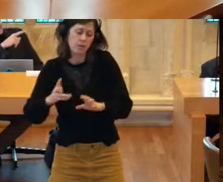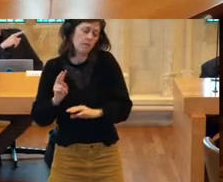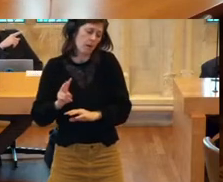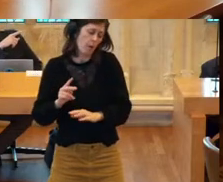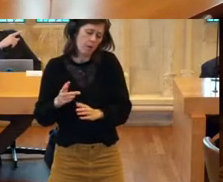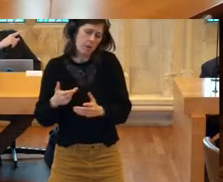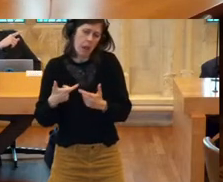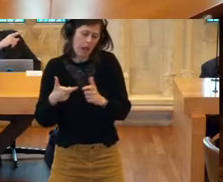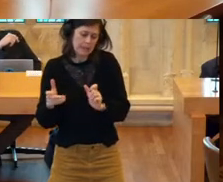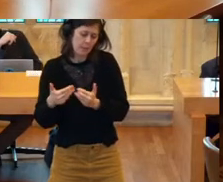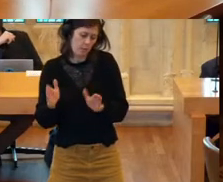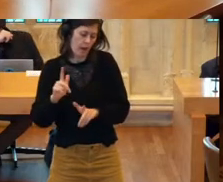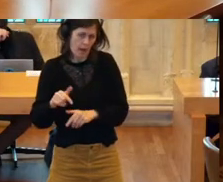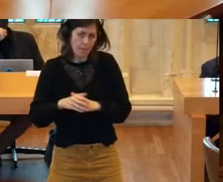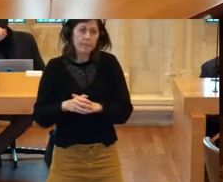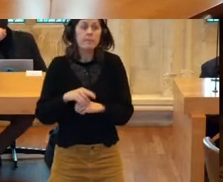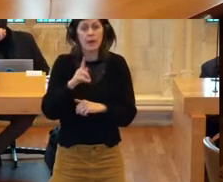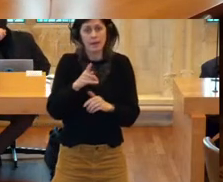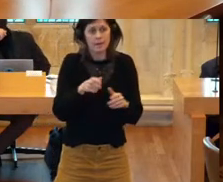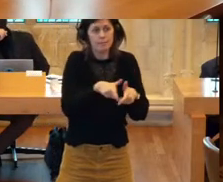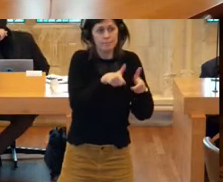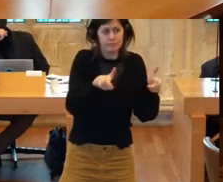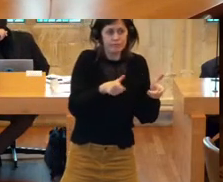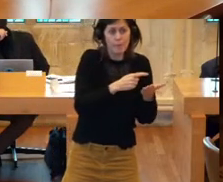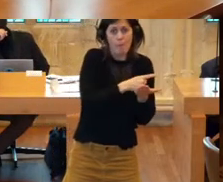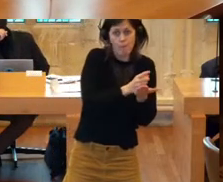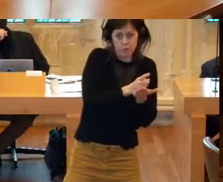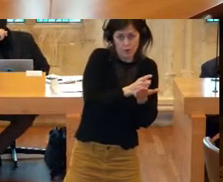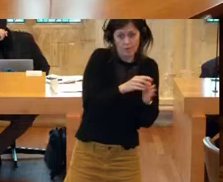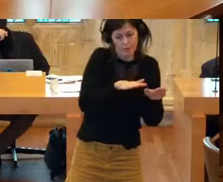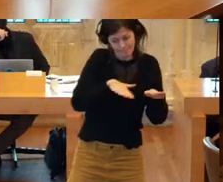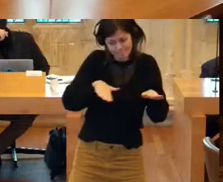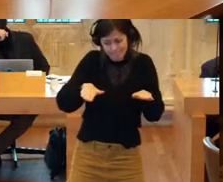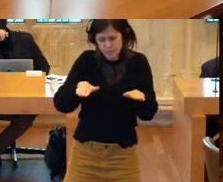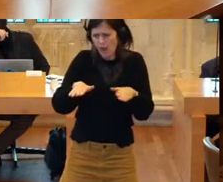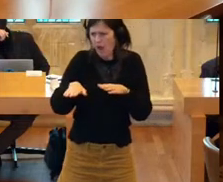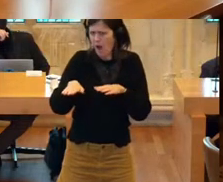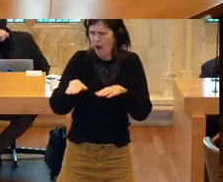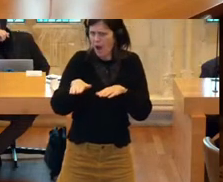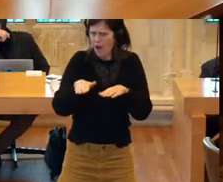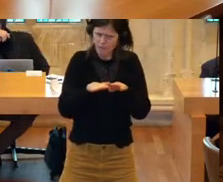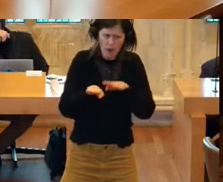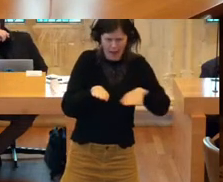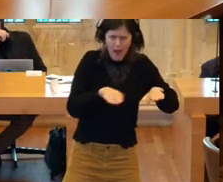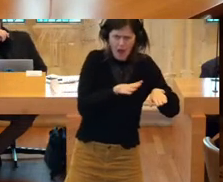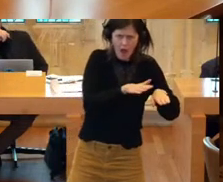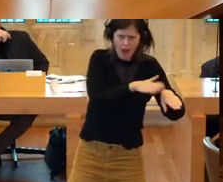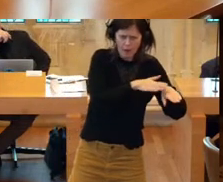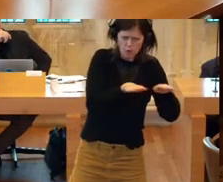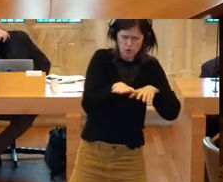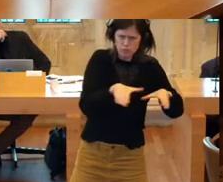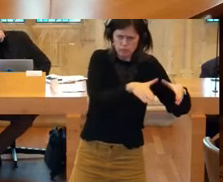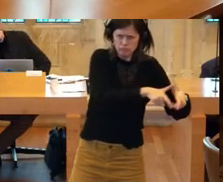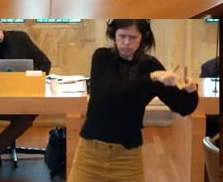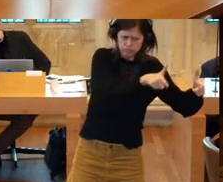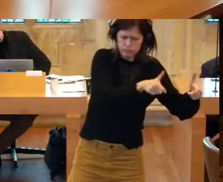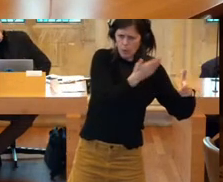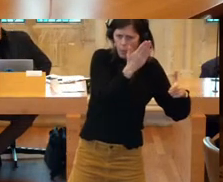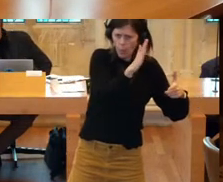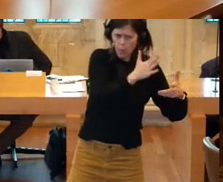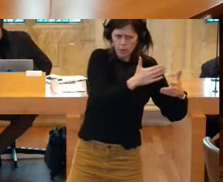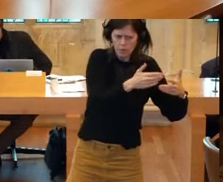Pour autant, on va ajouter à côté de la boussole, effectivement, légèrement sur la gauche je crois, un site